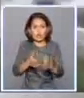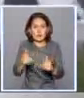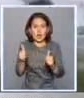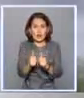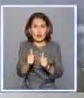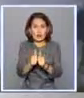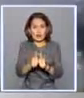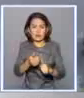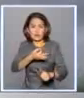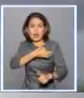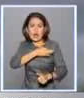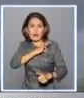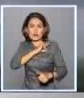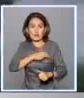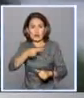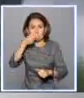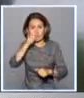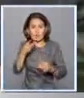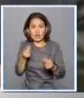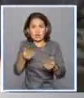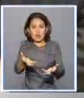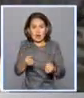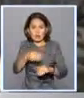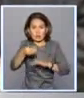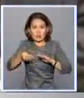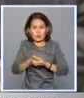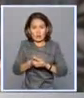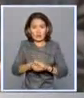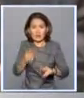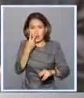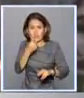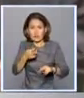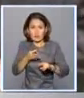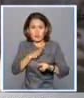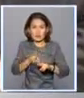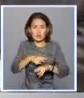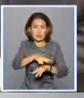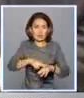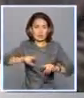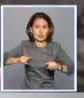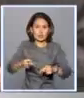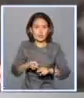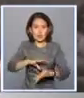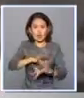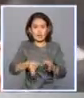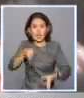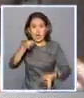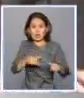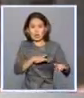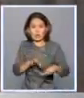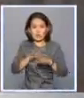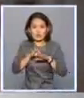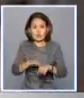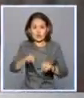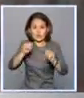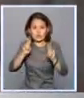бұлтартпас айғақпен қолға түсті. Ол бұл ақшаны жауапты лауазымдағы тұлғадан алмақ болыпты. Мемлекеттік қызметкердің үстінен қозғалған қылмыстық